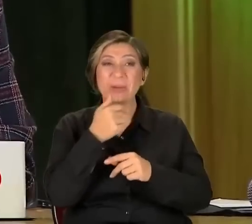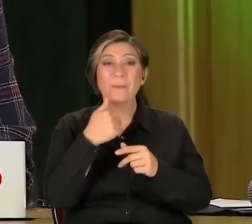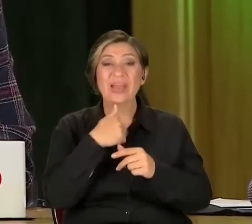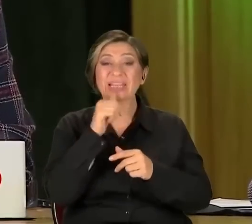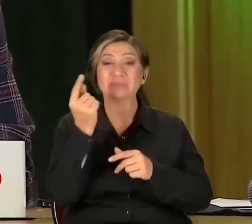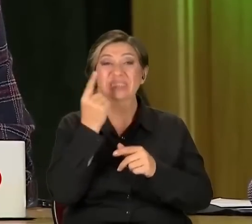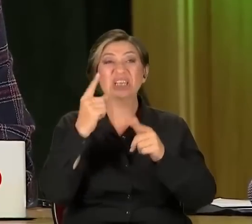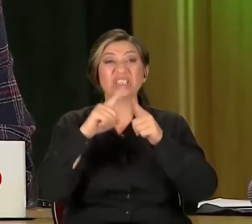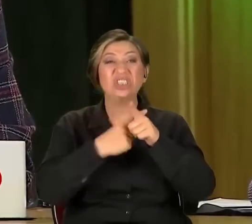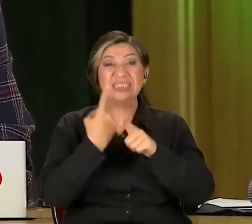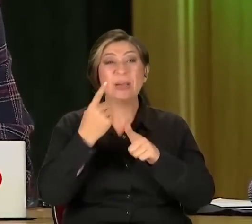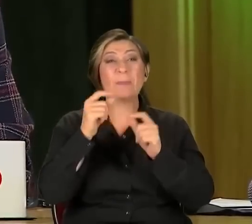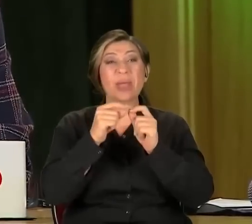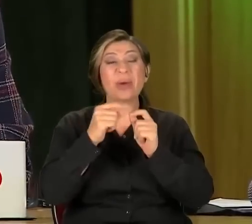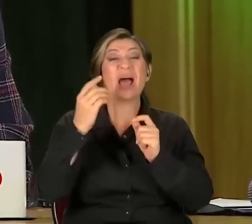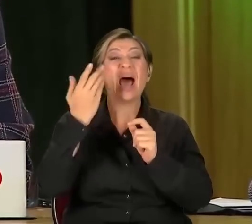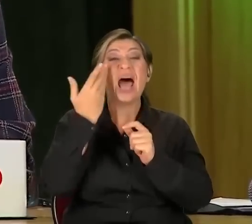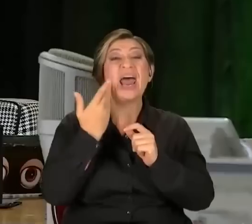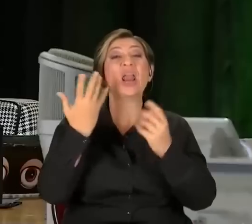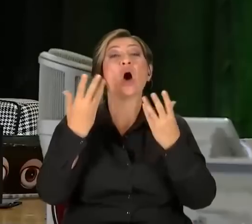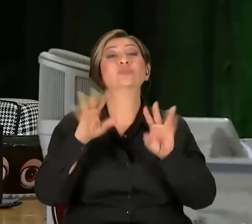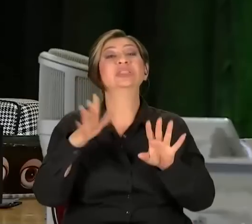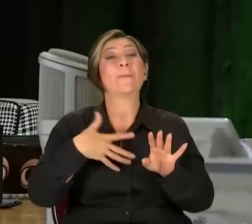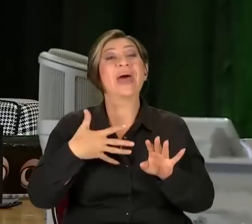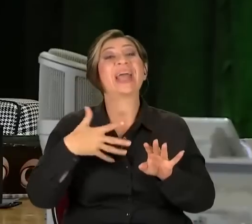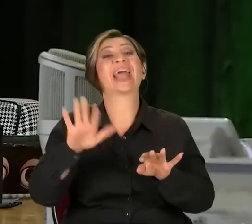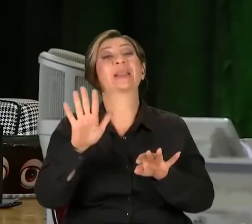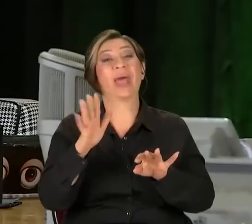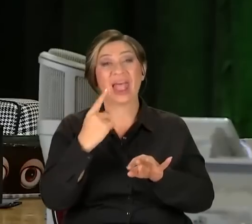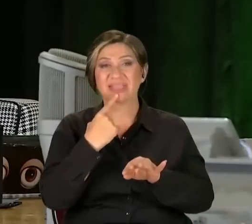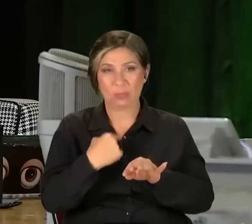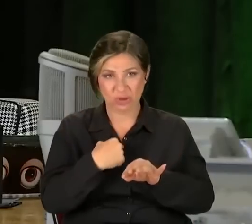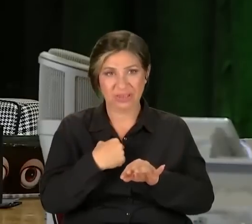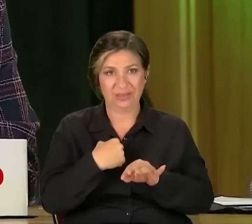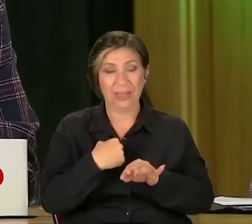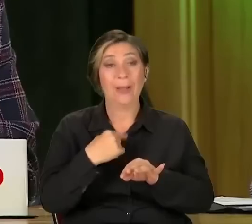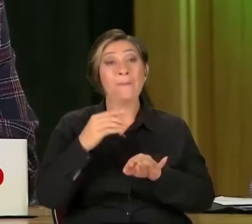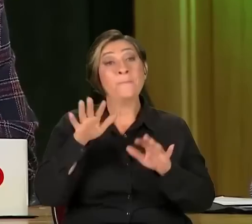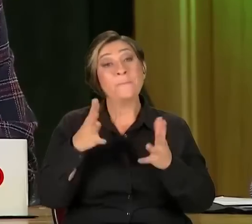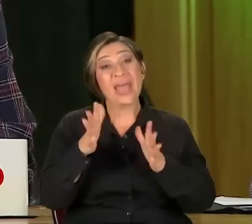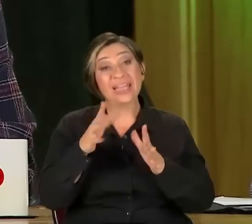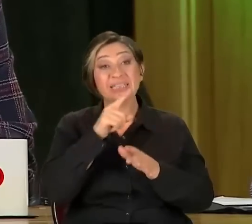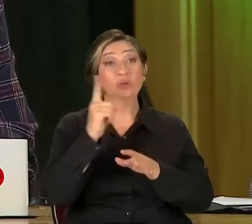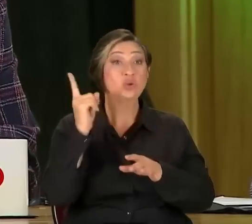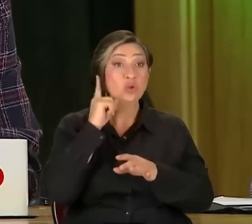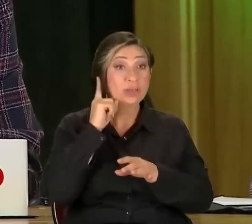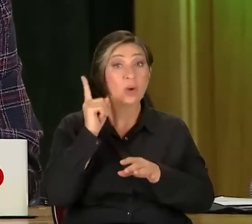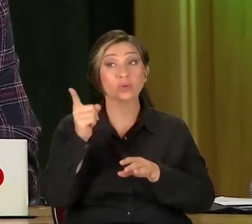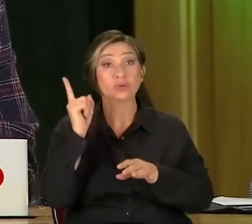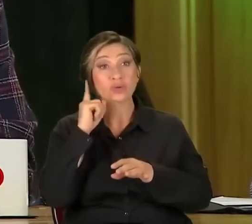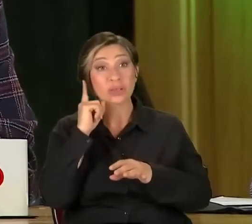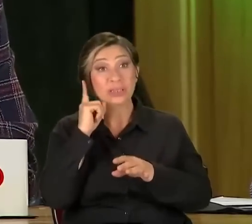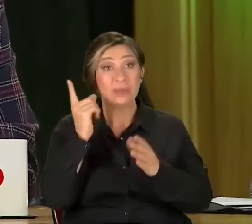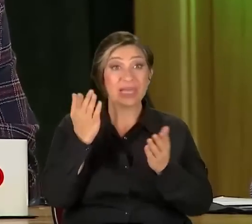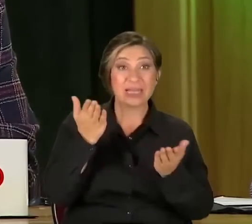ben hiçbir zaman Justin Bieber hayranı olmayacağım. Merak etme demişti bana. Belki senin şöhretinle onun şöhretini